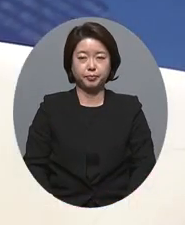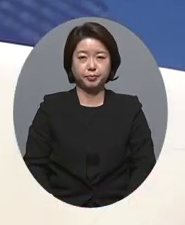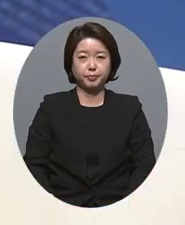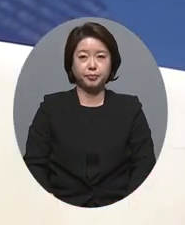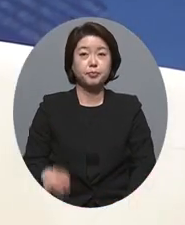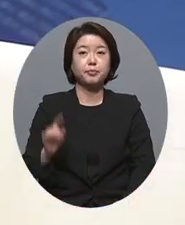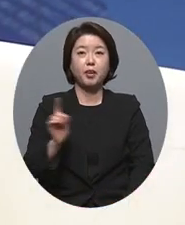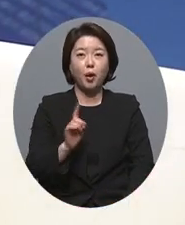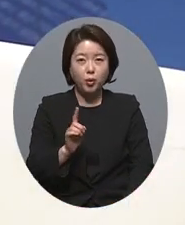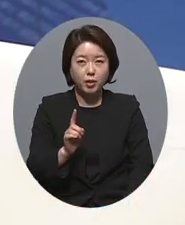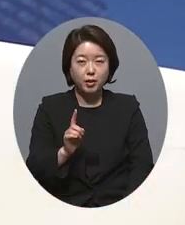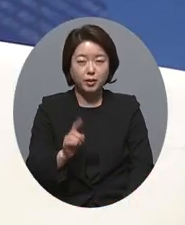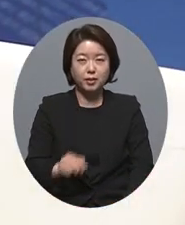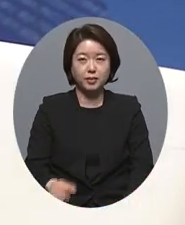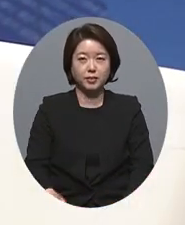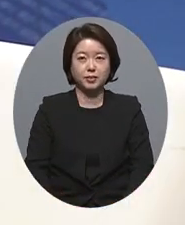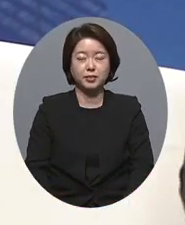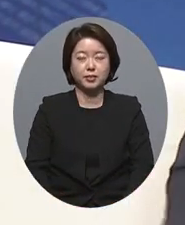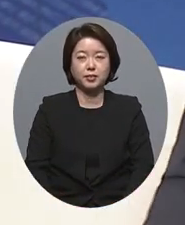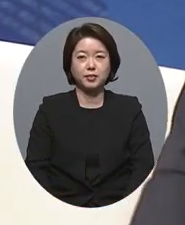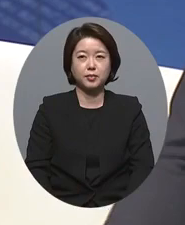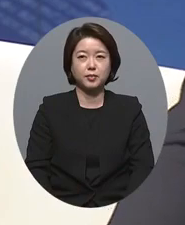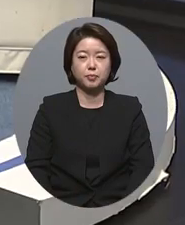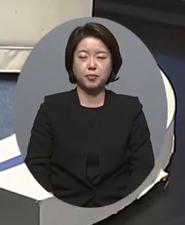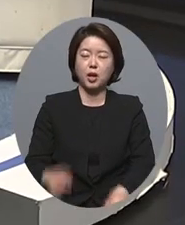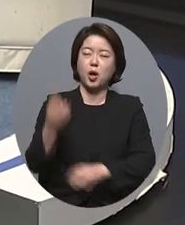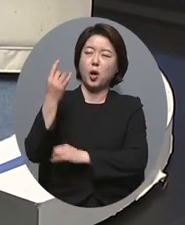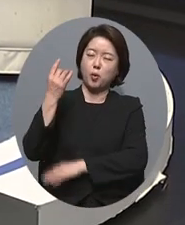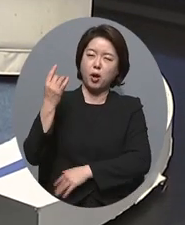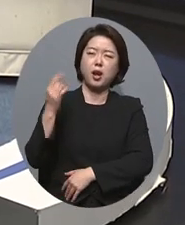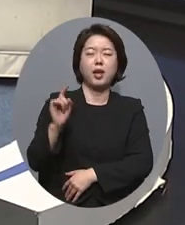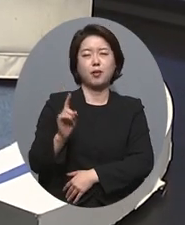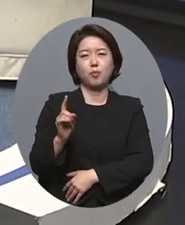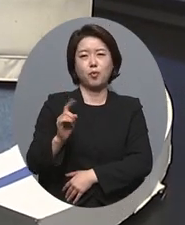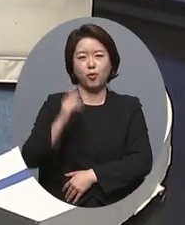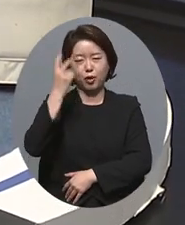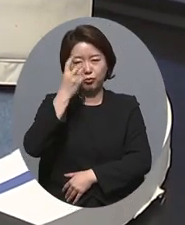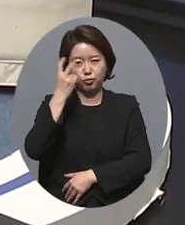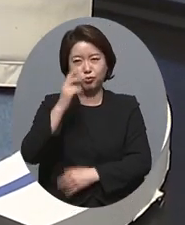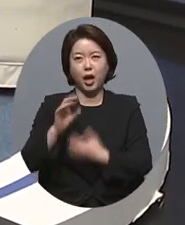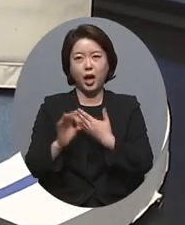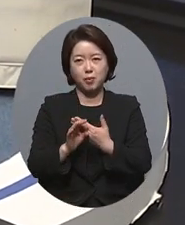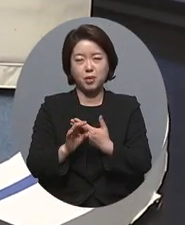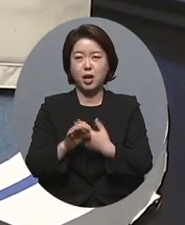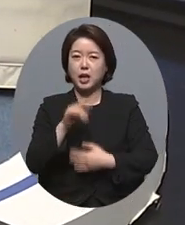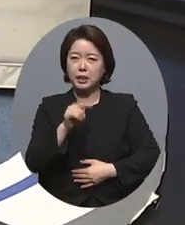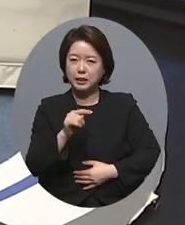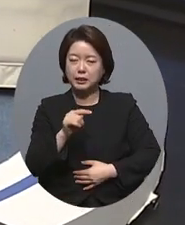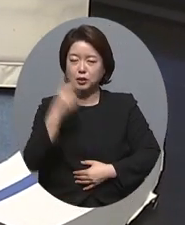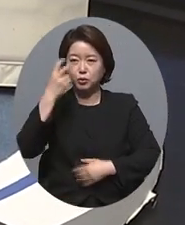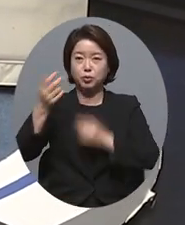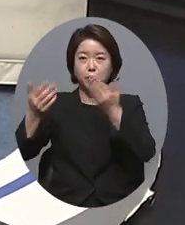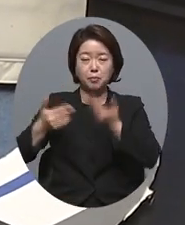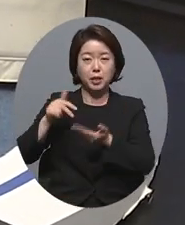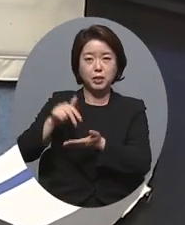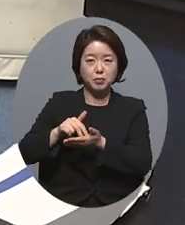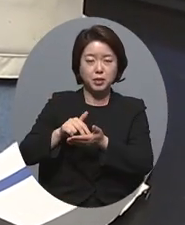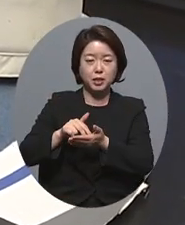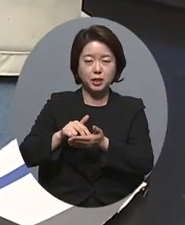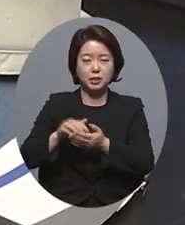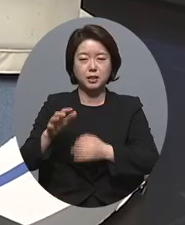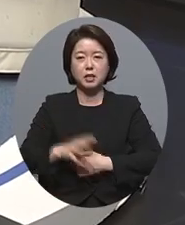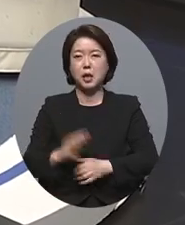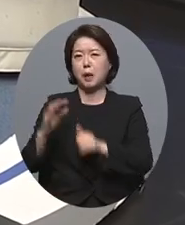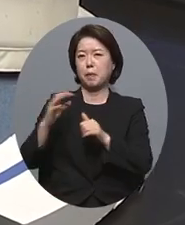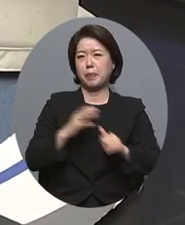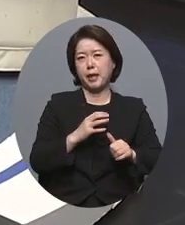어떻게 좀 들으셨습니까? 원래 사실은 뭐 수사를 하게 되면 그 수사를 받는 입장에서는 주로 탄압이라고 얘기를 한